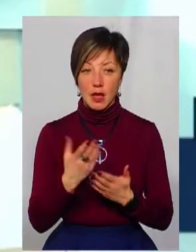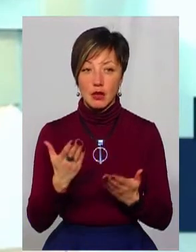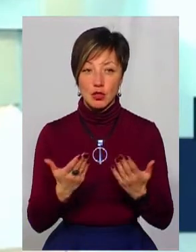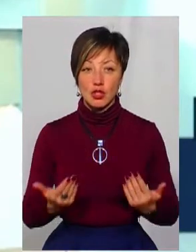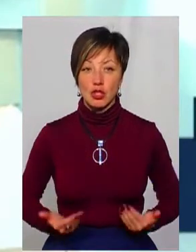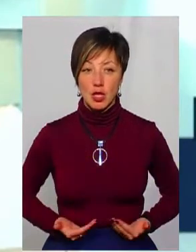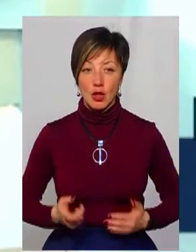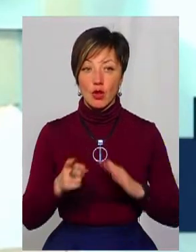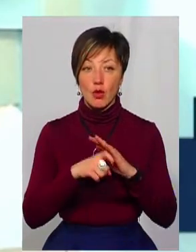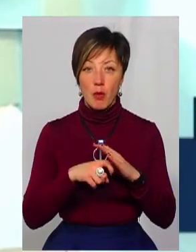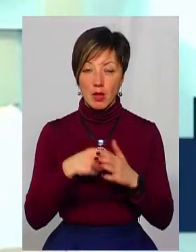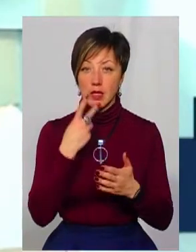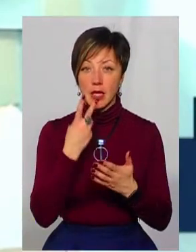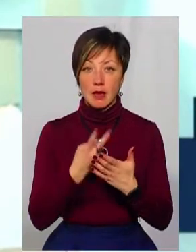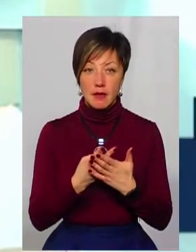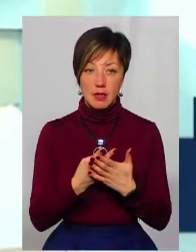якщо жителі Донбасу дивляться